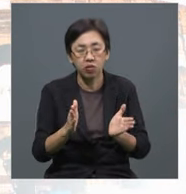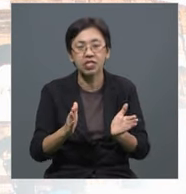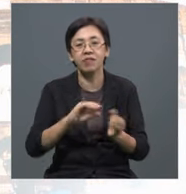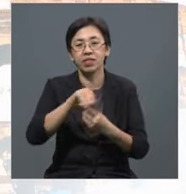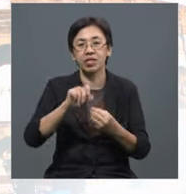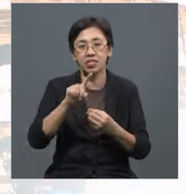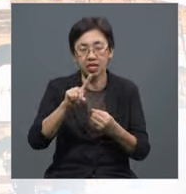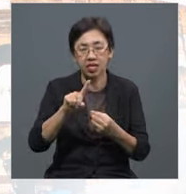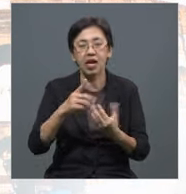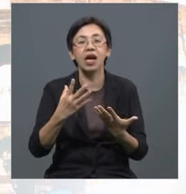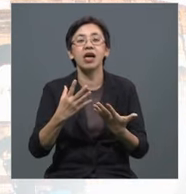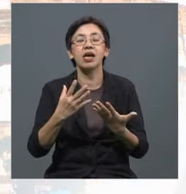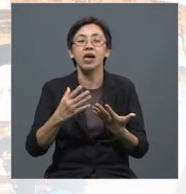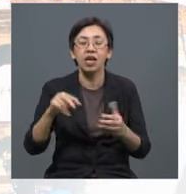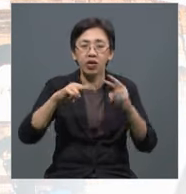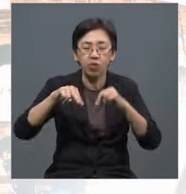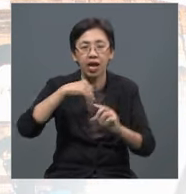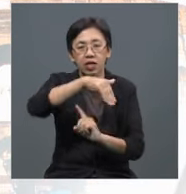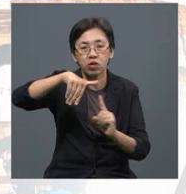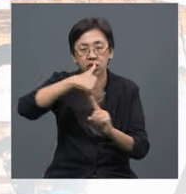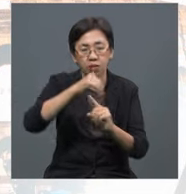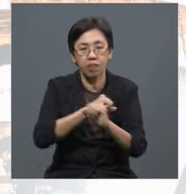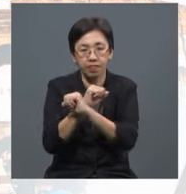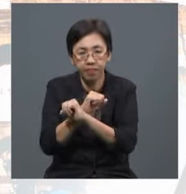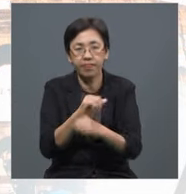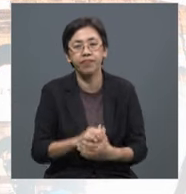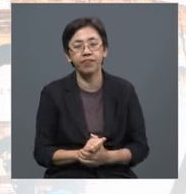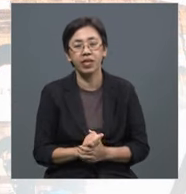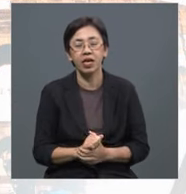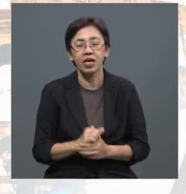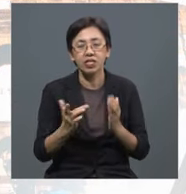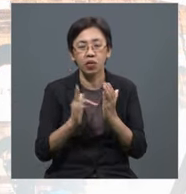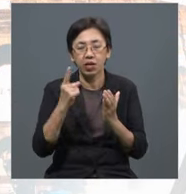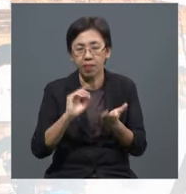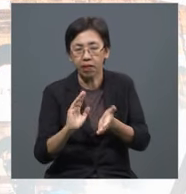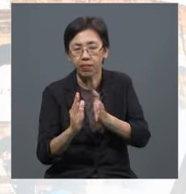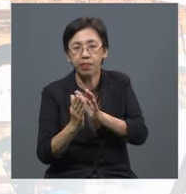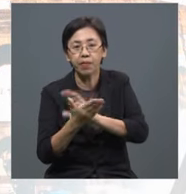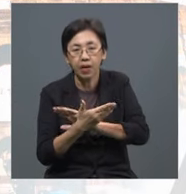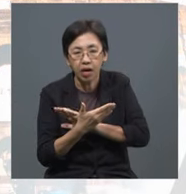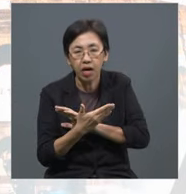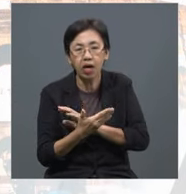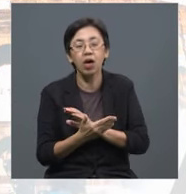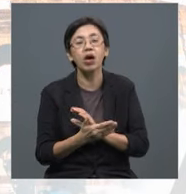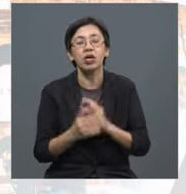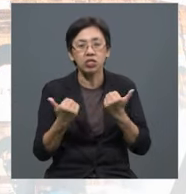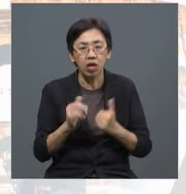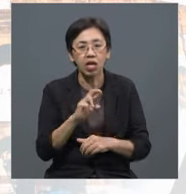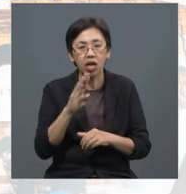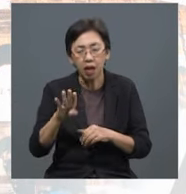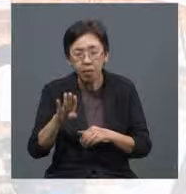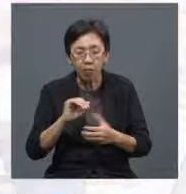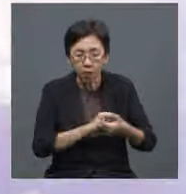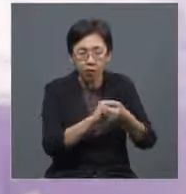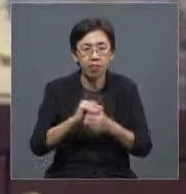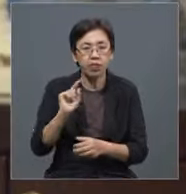เน้นเศรษฐกิจและพลังงานสีเขียวการร่วมกันเปลี่ยนผ่านด้านดิจิทัลและการปรับกระบวนทัศน์ของระบบพหุภาคีให